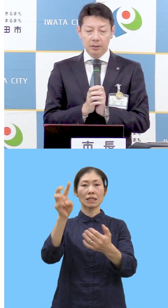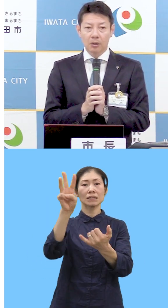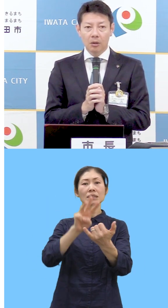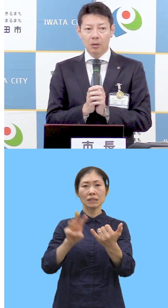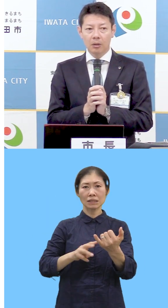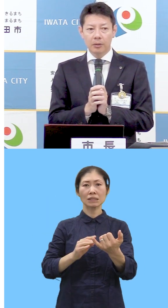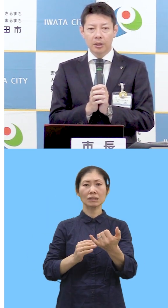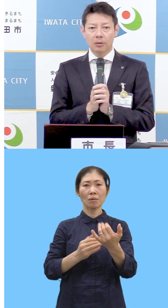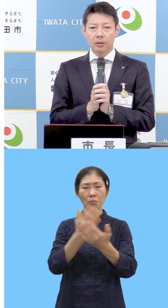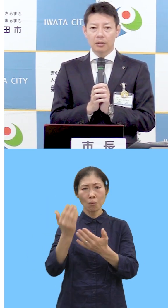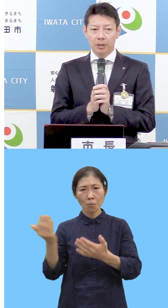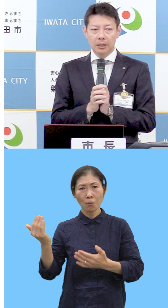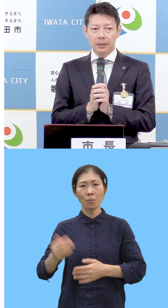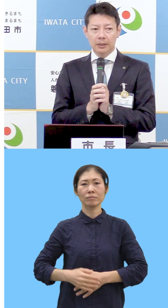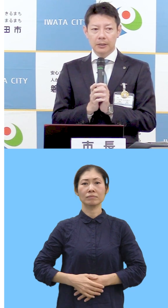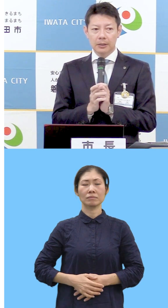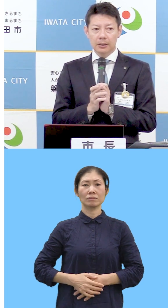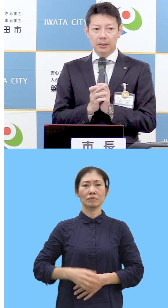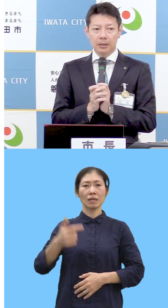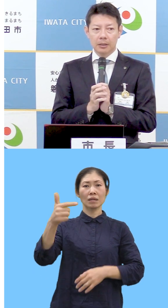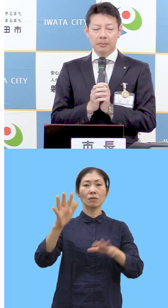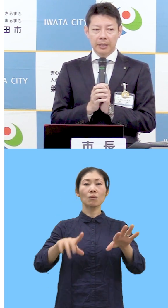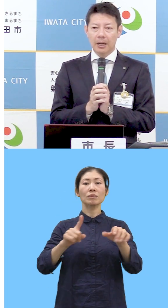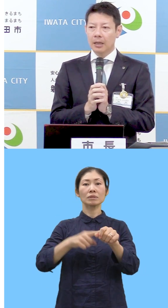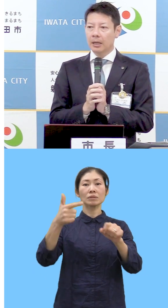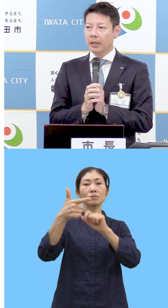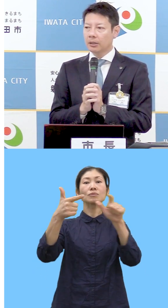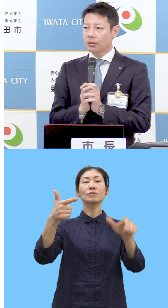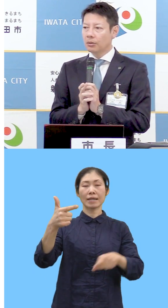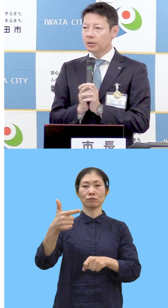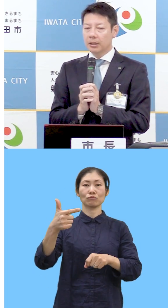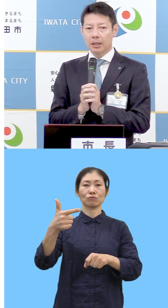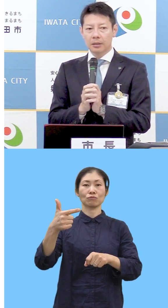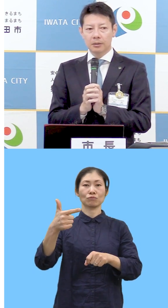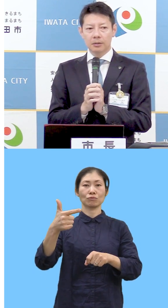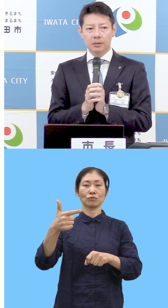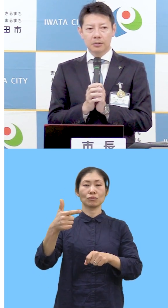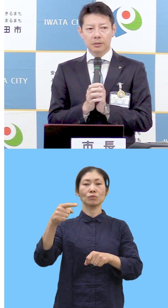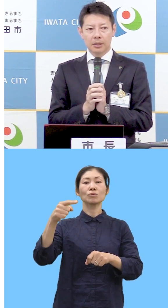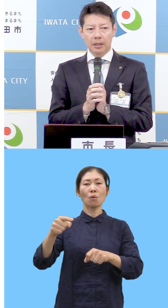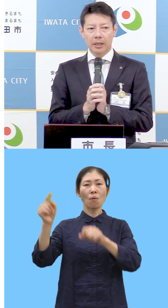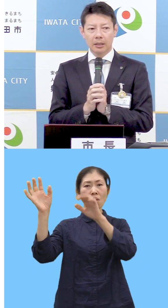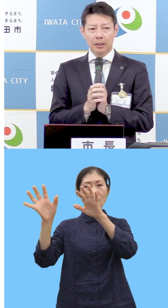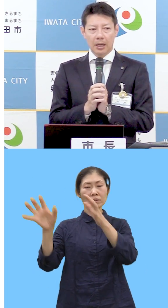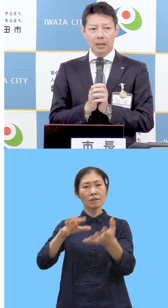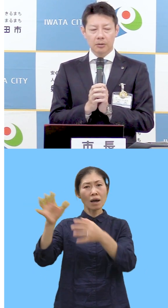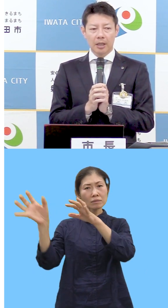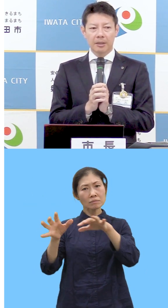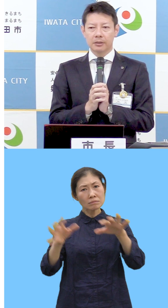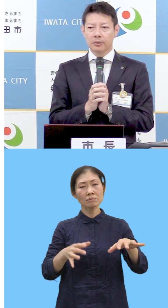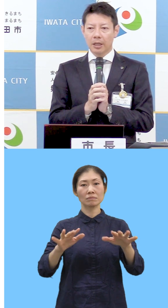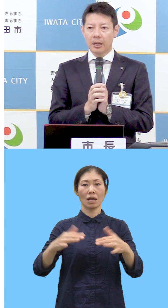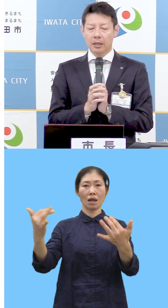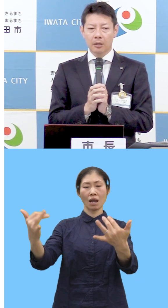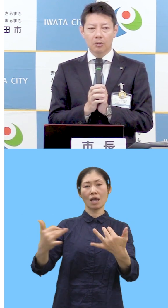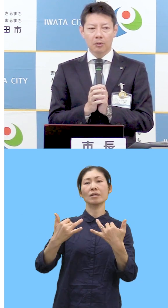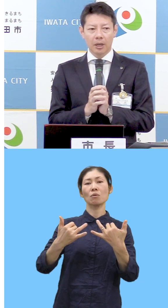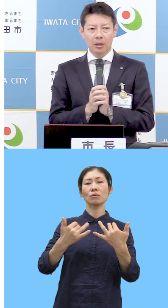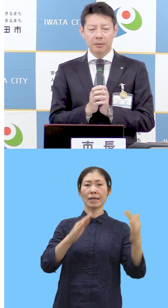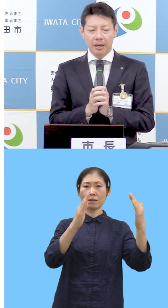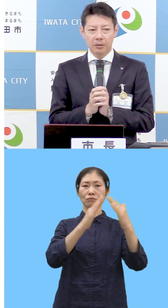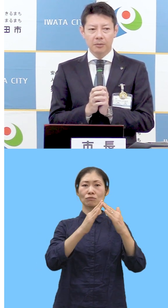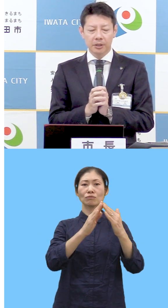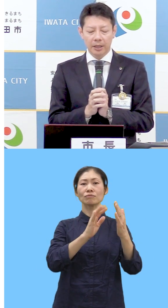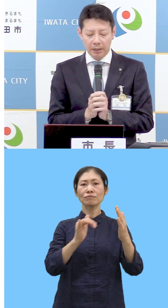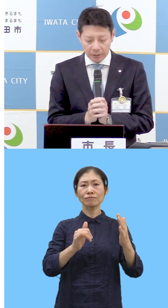6月の2号により、まだ影響を受けている世帯がございますので、心